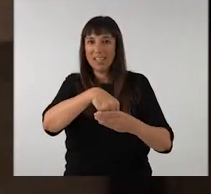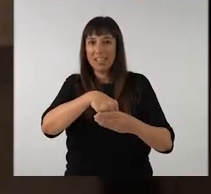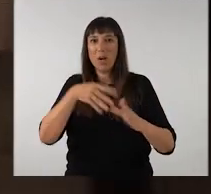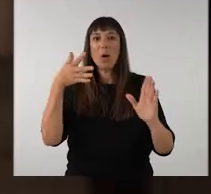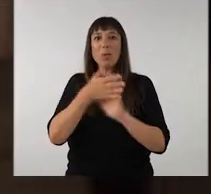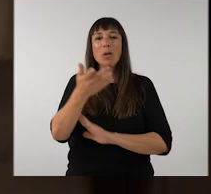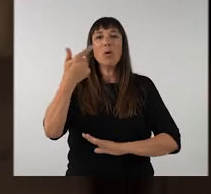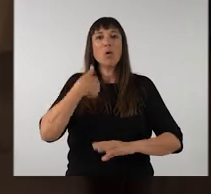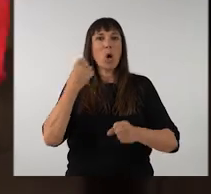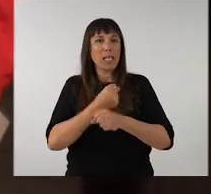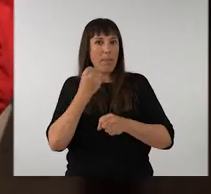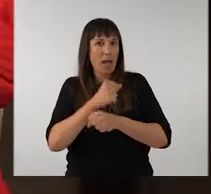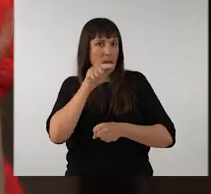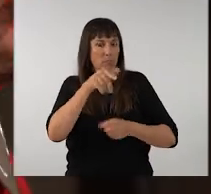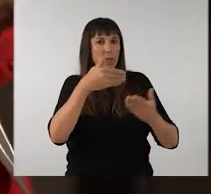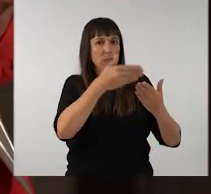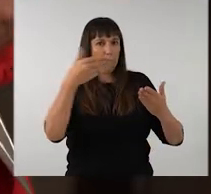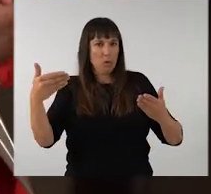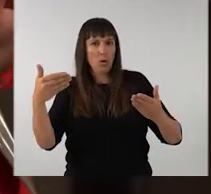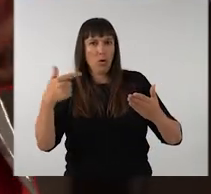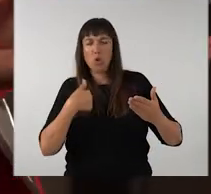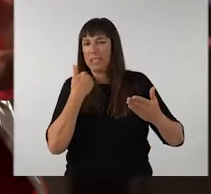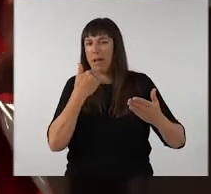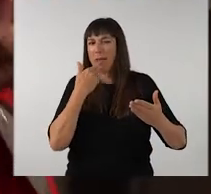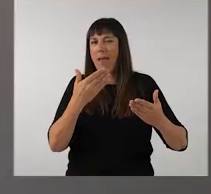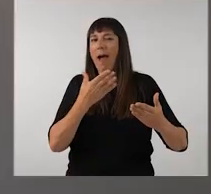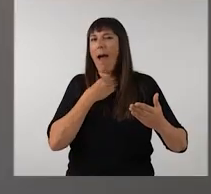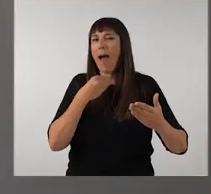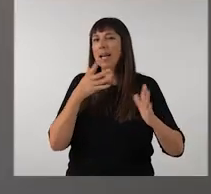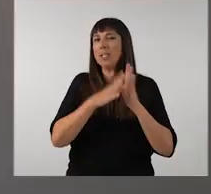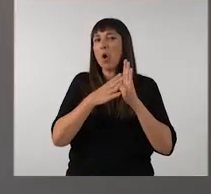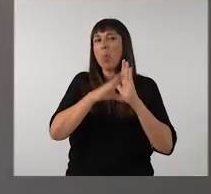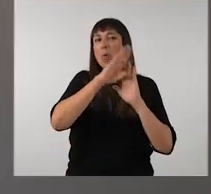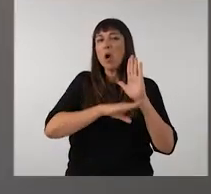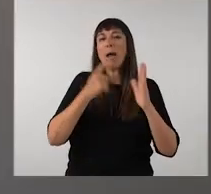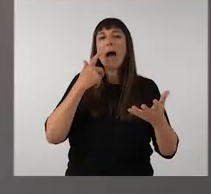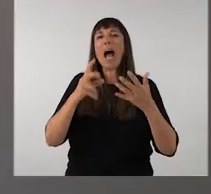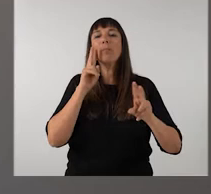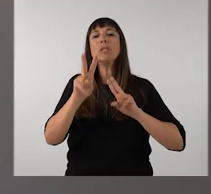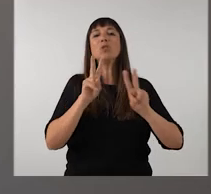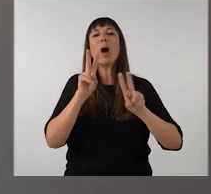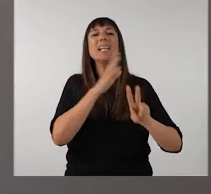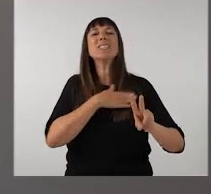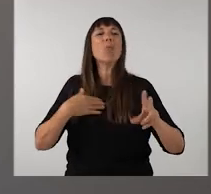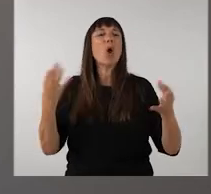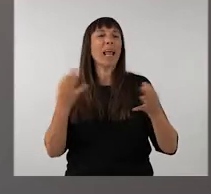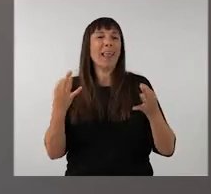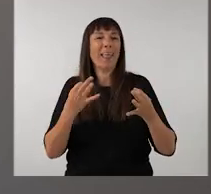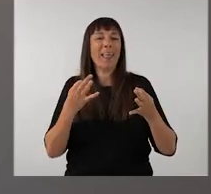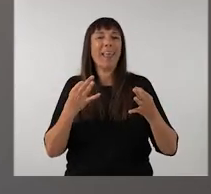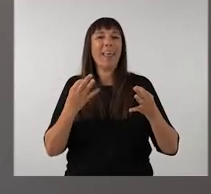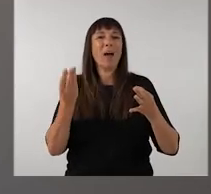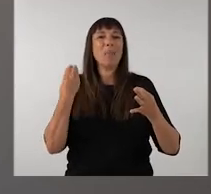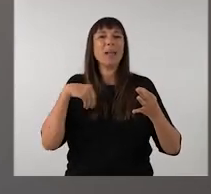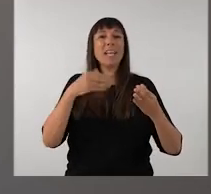quan jo ja estava treballant en aquesta exposició i ja sabia que hi havia aquesta intenció des del programa d'Arts Visuals d'intentar que a cada lloc